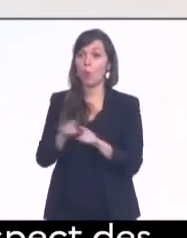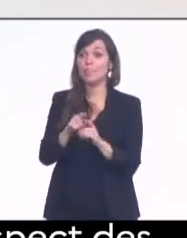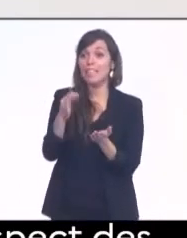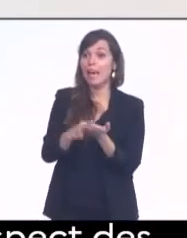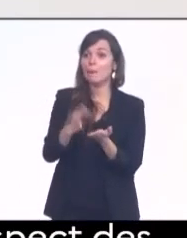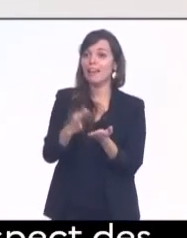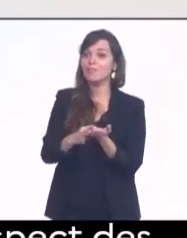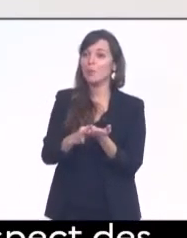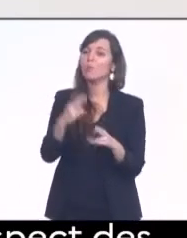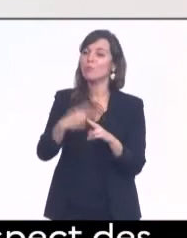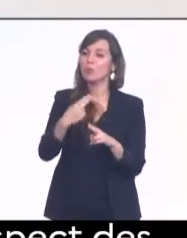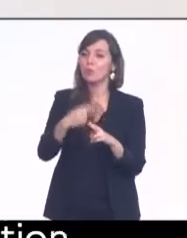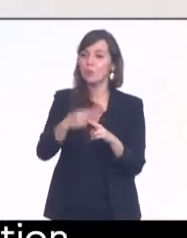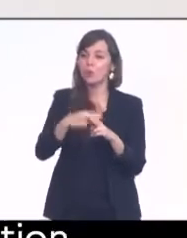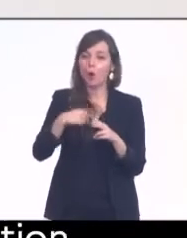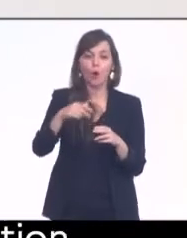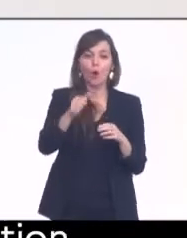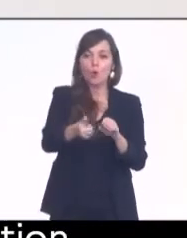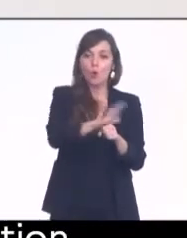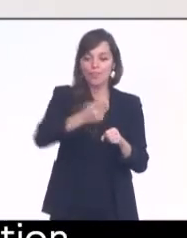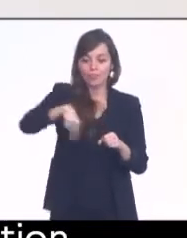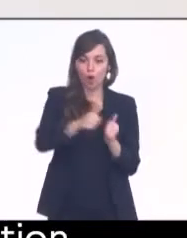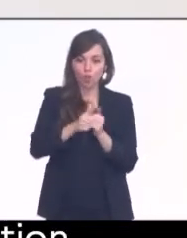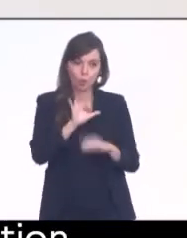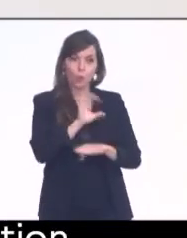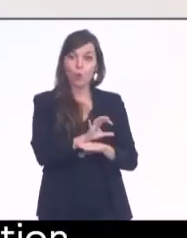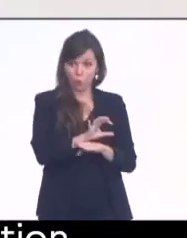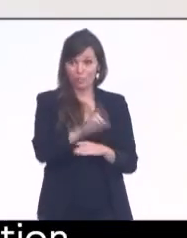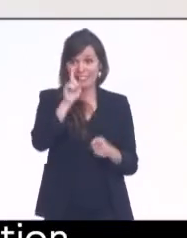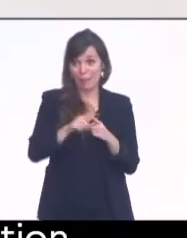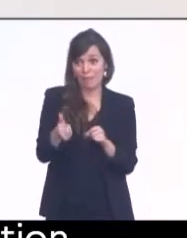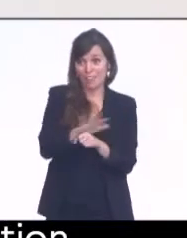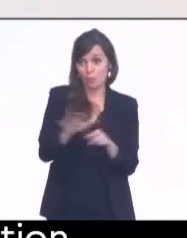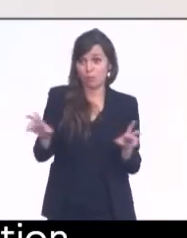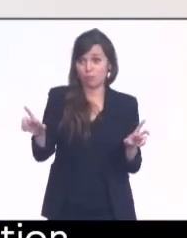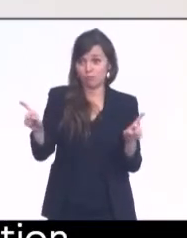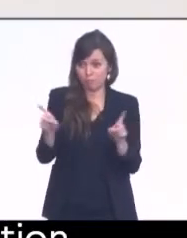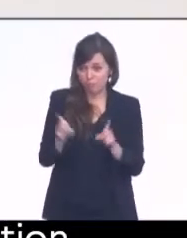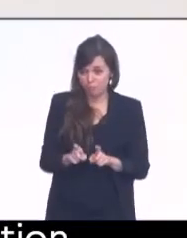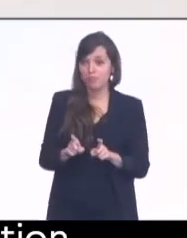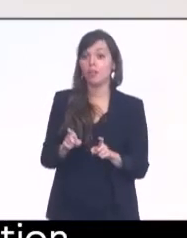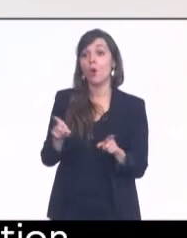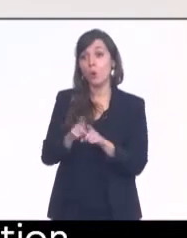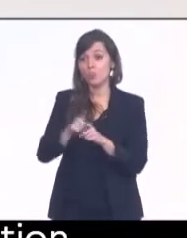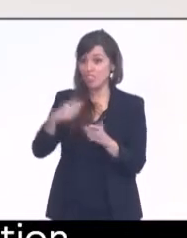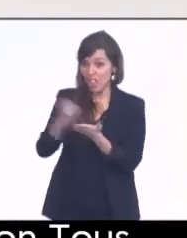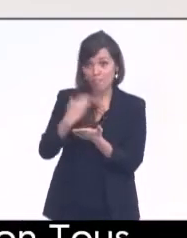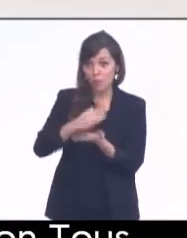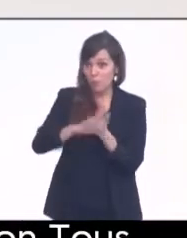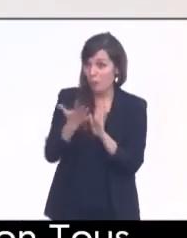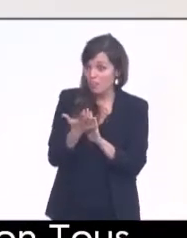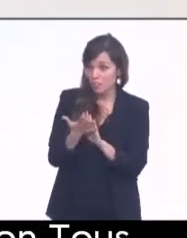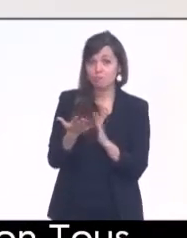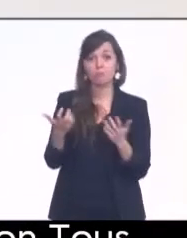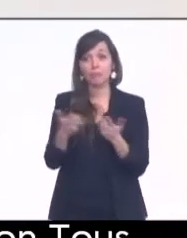Tous Anti-Covid pour nous aider à freiner le virus. Et surtout, vous avez des informations extrêmement pratiques, notamment le téléchargement